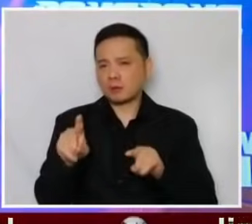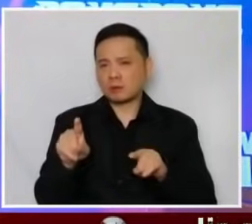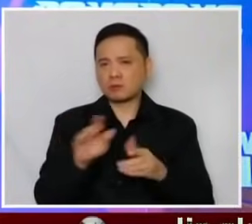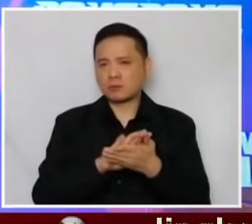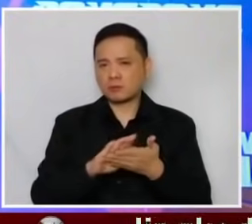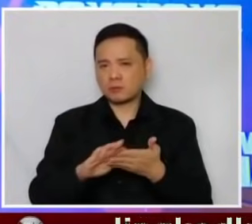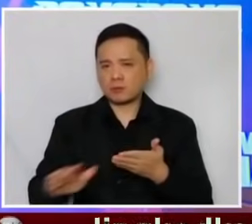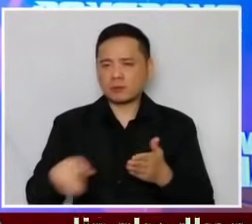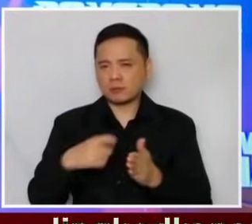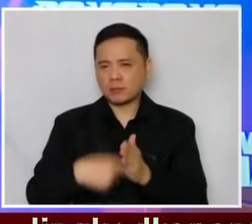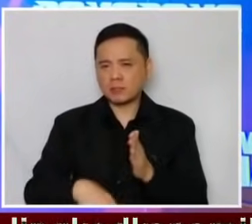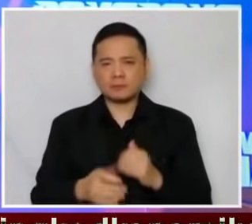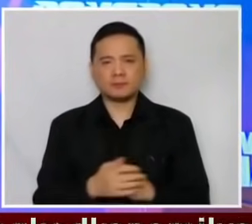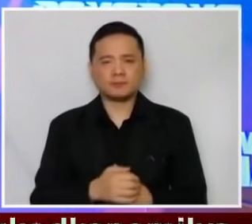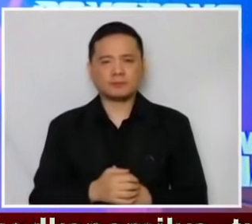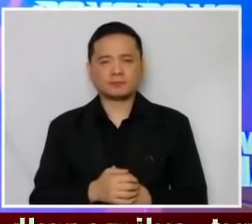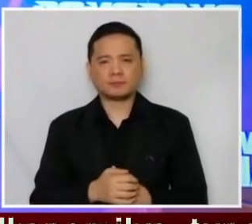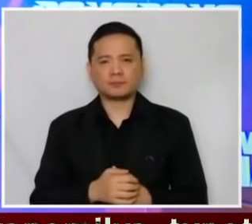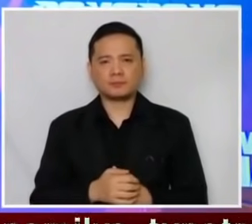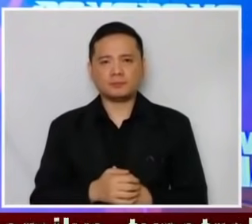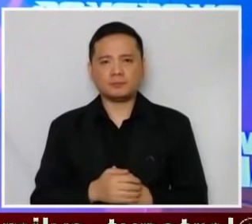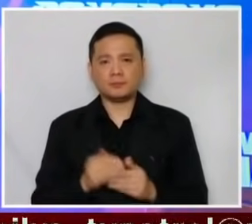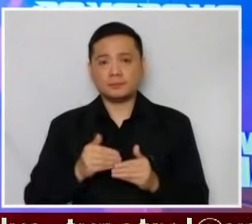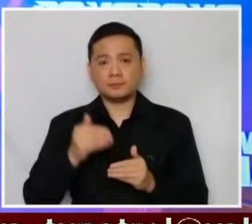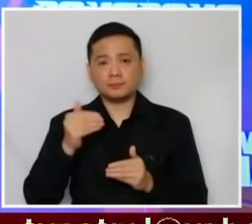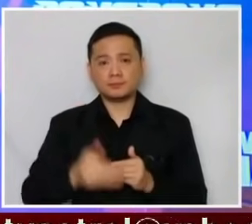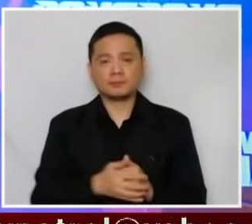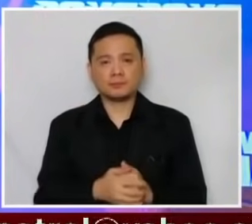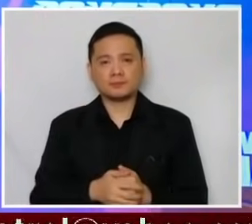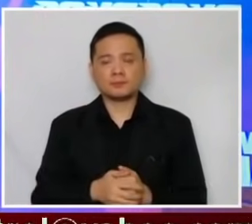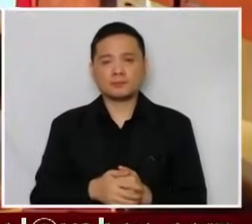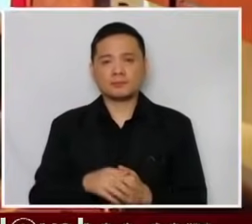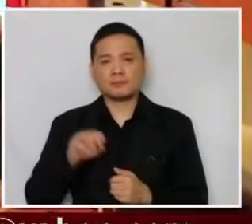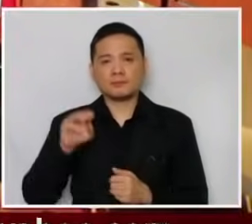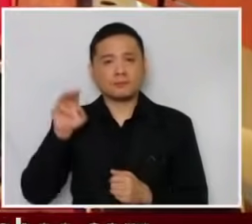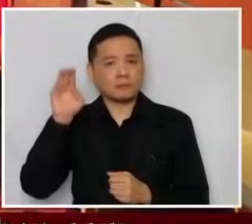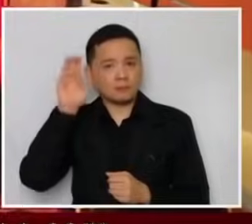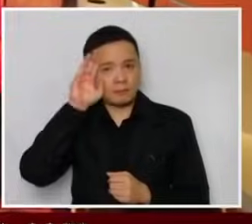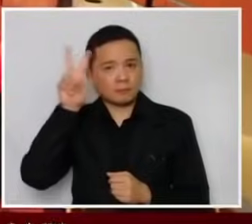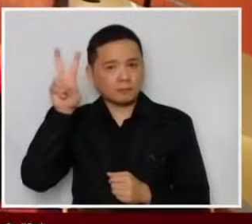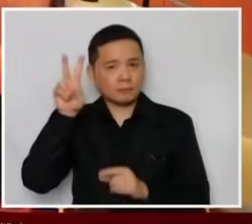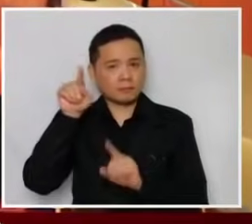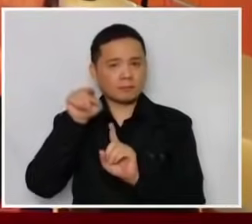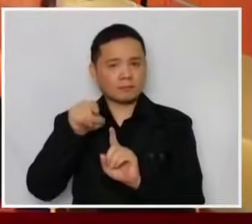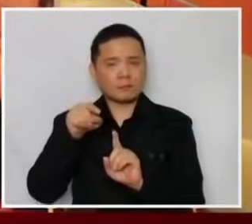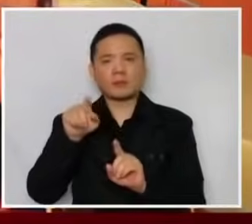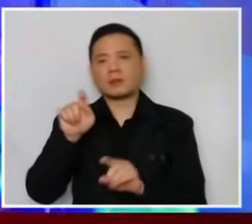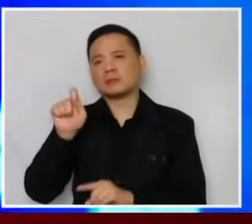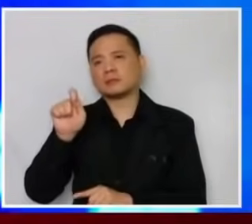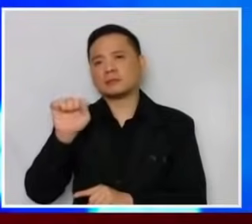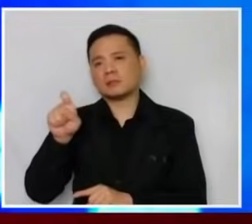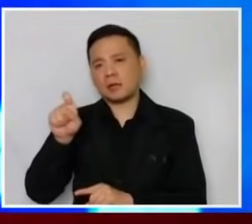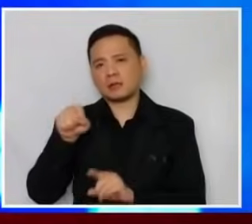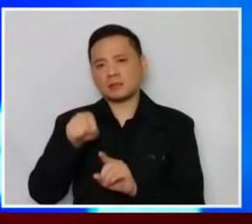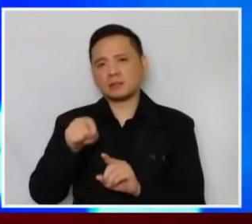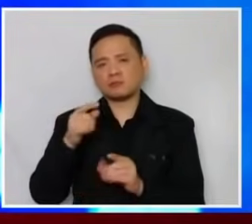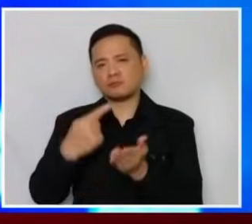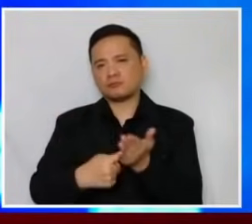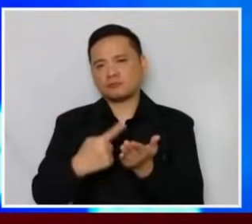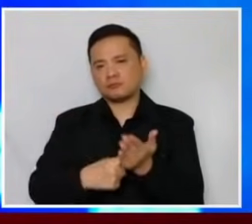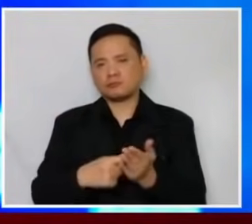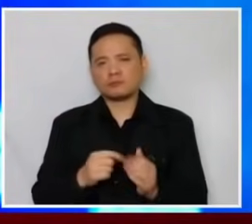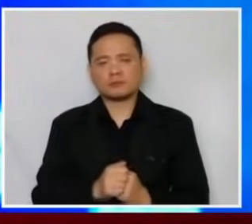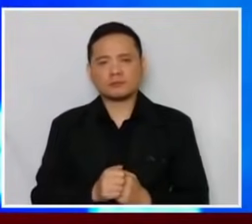Suspensyon naman ng excise tax ang sinusulong ni Ferdinand Marcos Jr., presidential aspirant ng Partido Federal